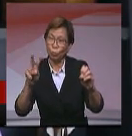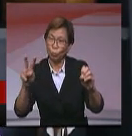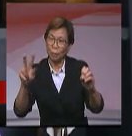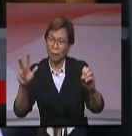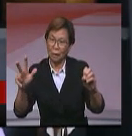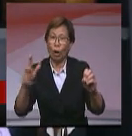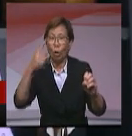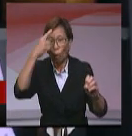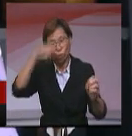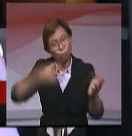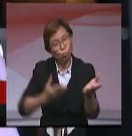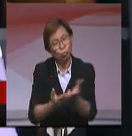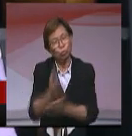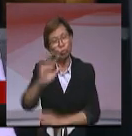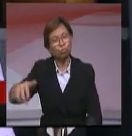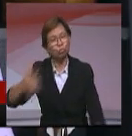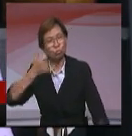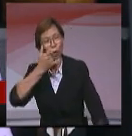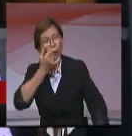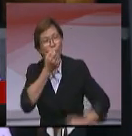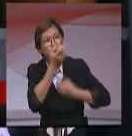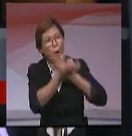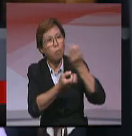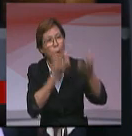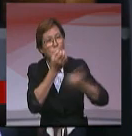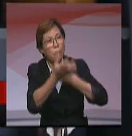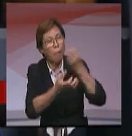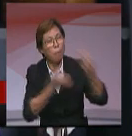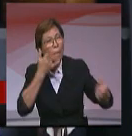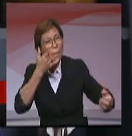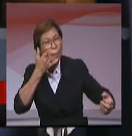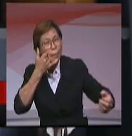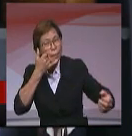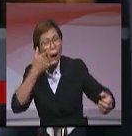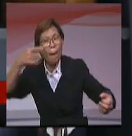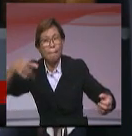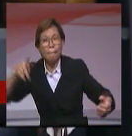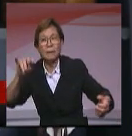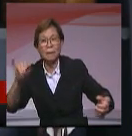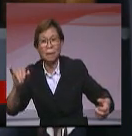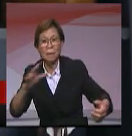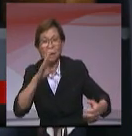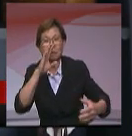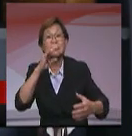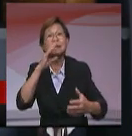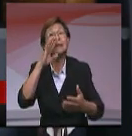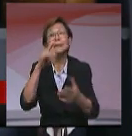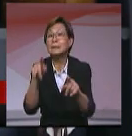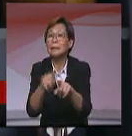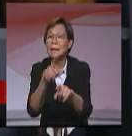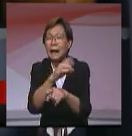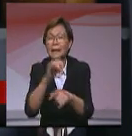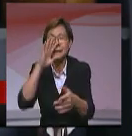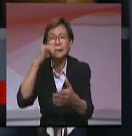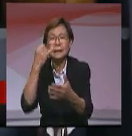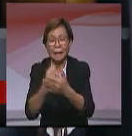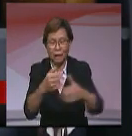011-6251-1223 untuk terus menyalurkan maklumat berkenaan parti dan jenayah rentas sempadan.